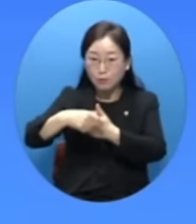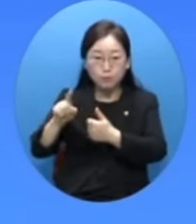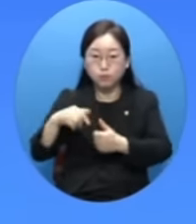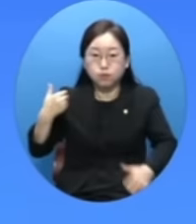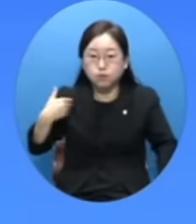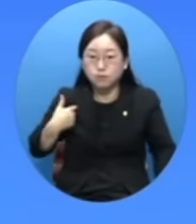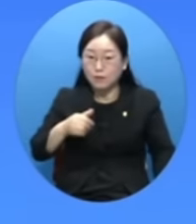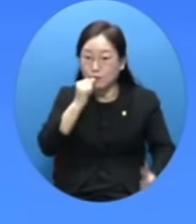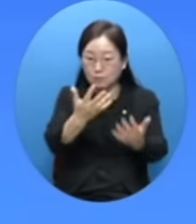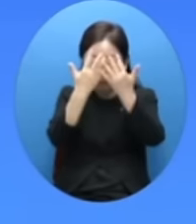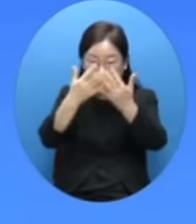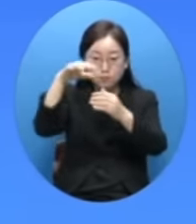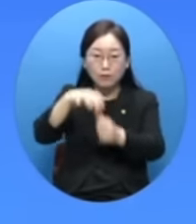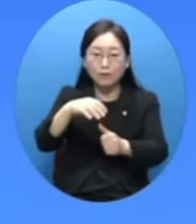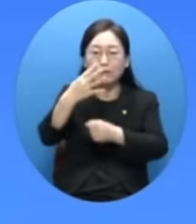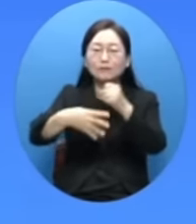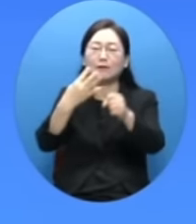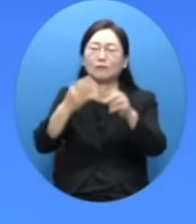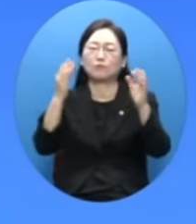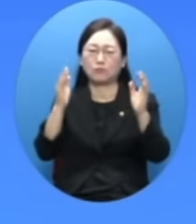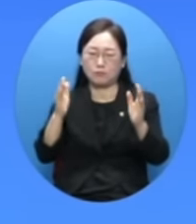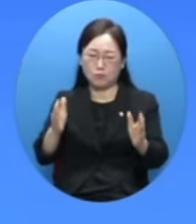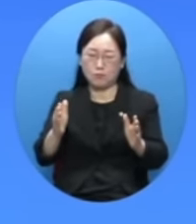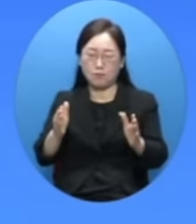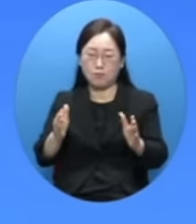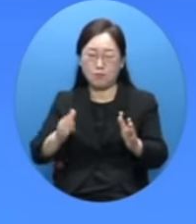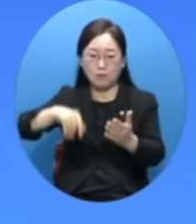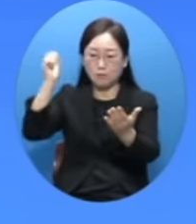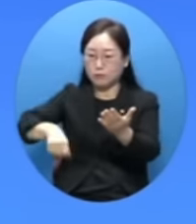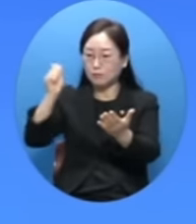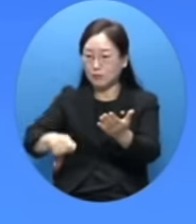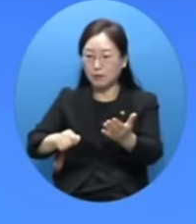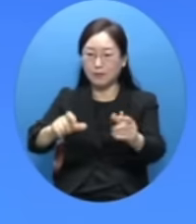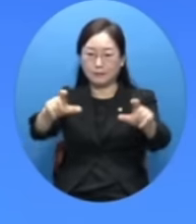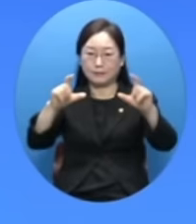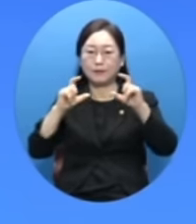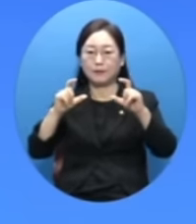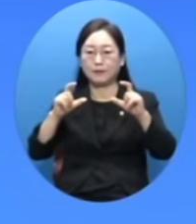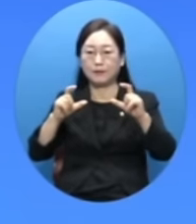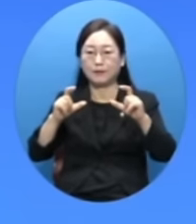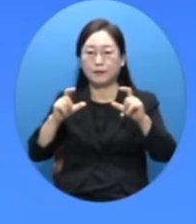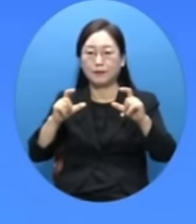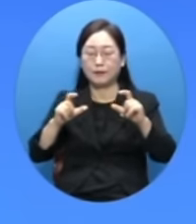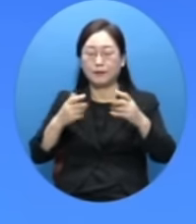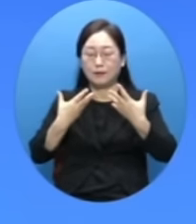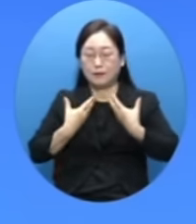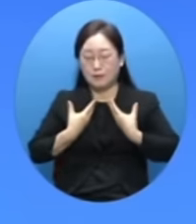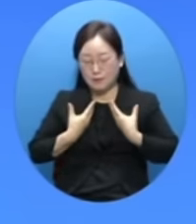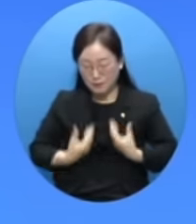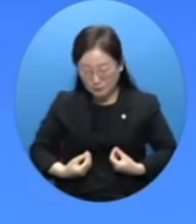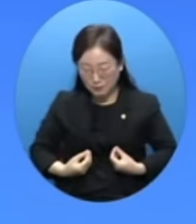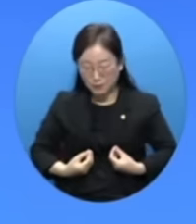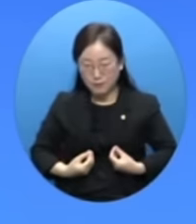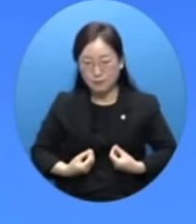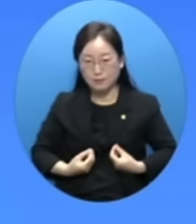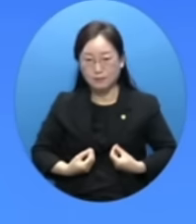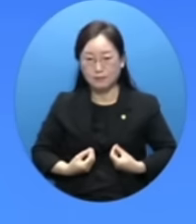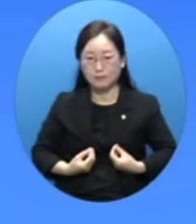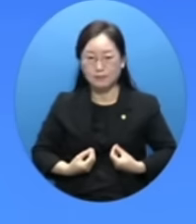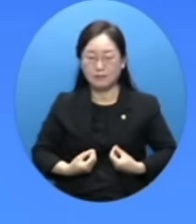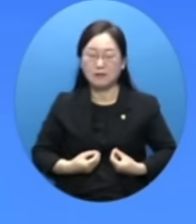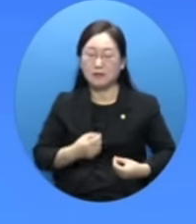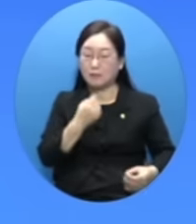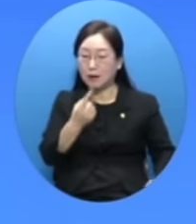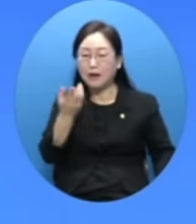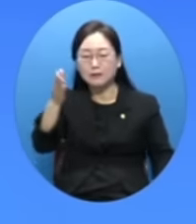들어와갖고 4년 넘게 언도를 받아서 정말 그 절망의 말로 표현할 수도 없다고 말합니다. 그런데